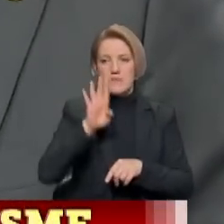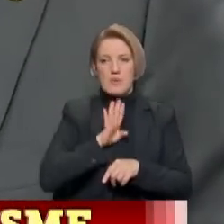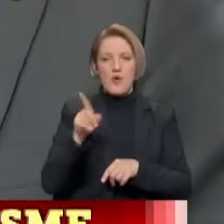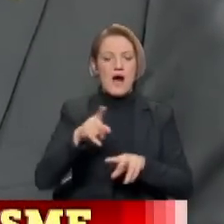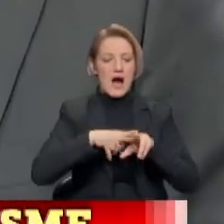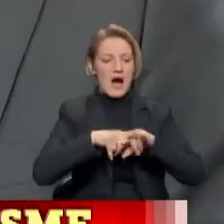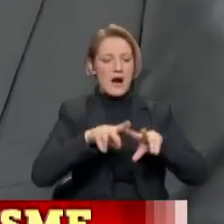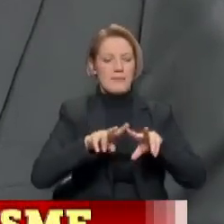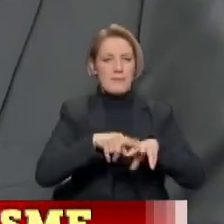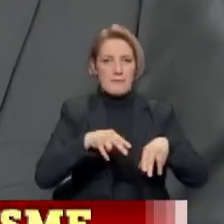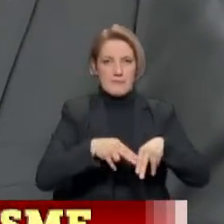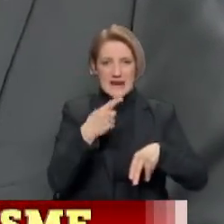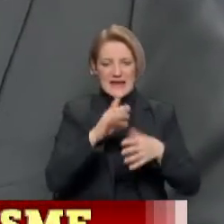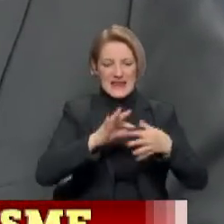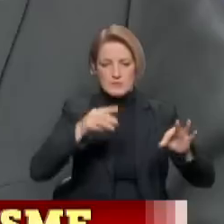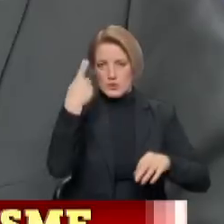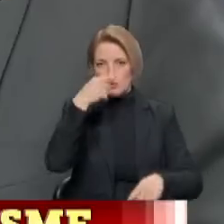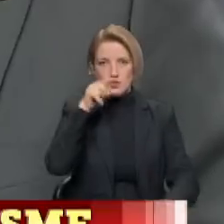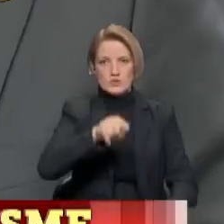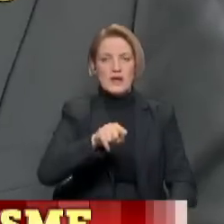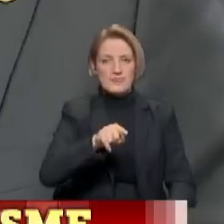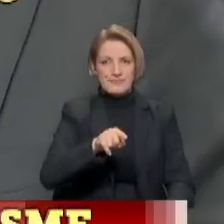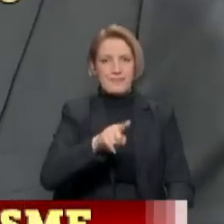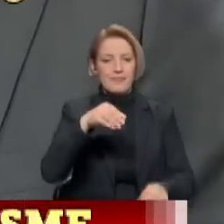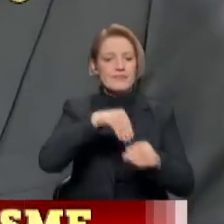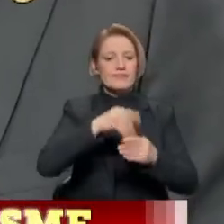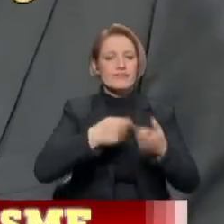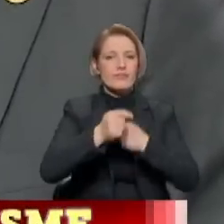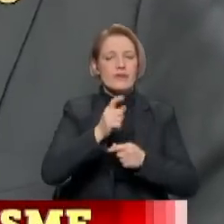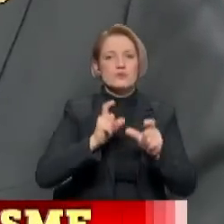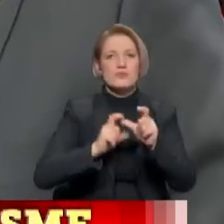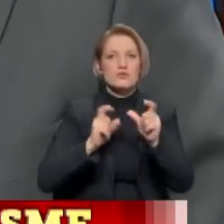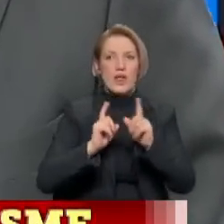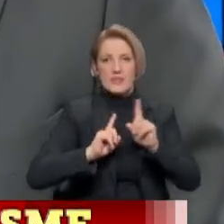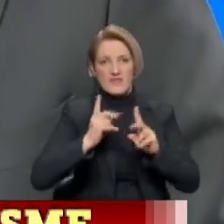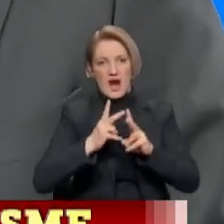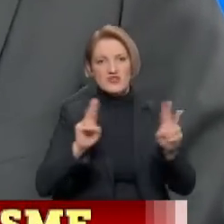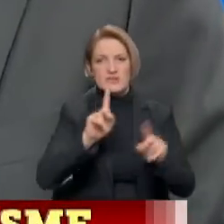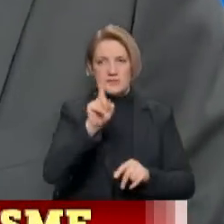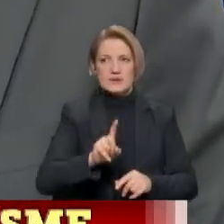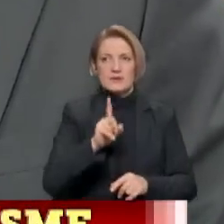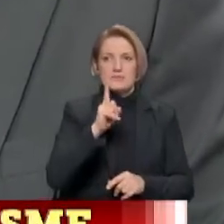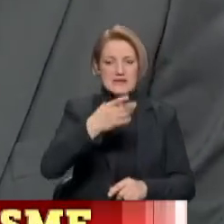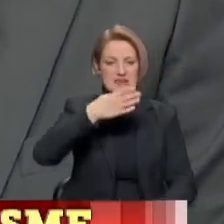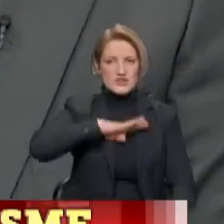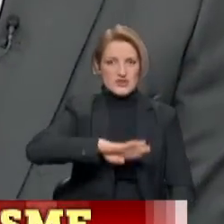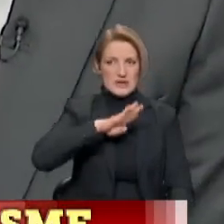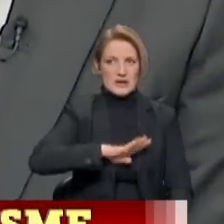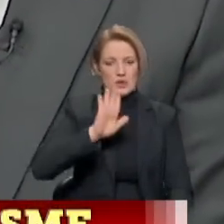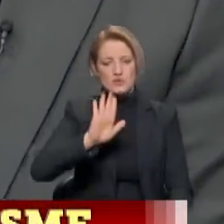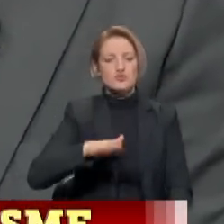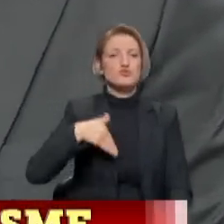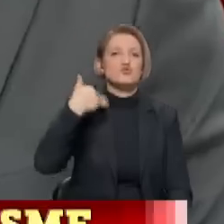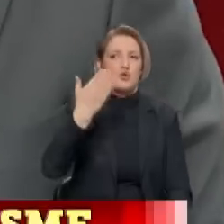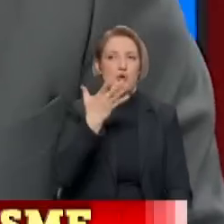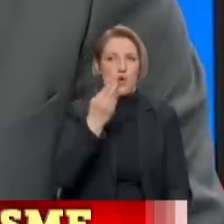o ahmak sözü nedeniyle İçişleri Bakanı Süleyman Soylu'ya dava açtı mı? Bir şikayeti daha sonra